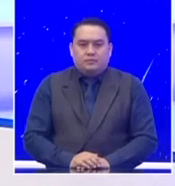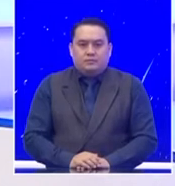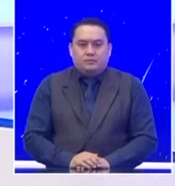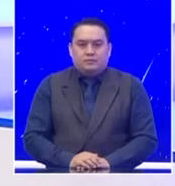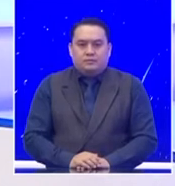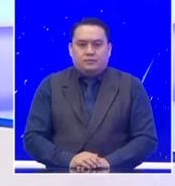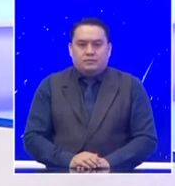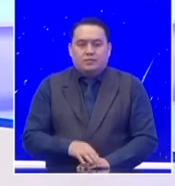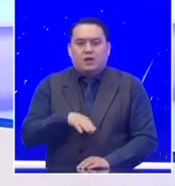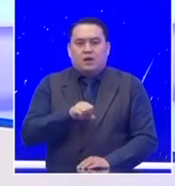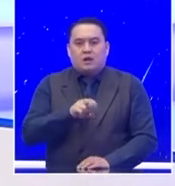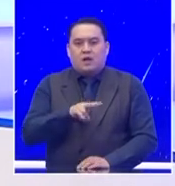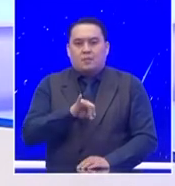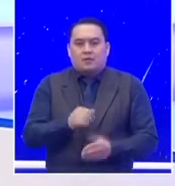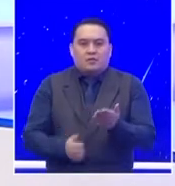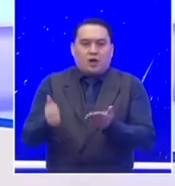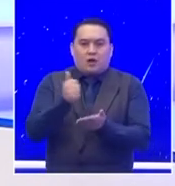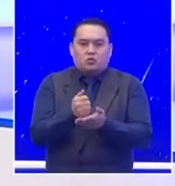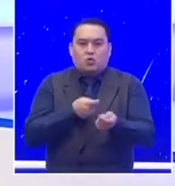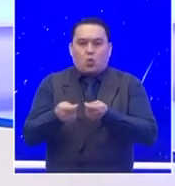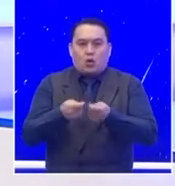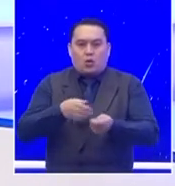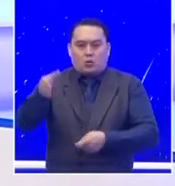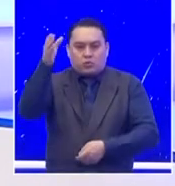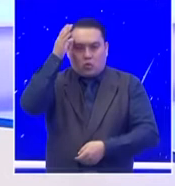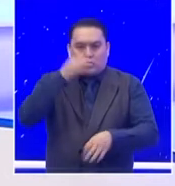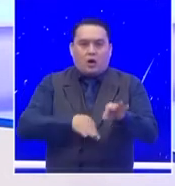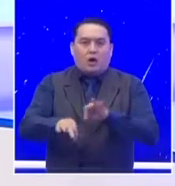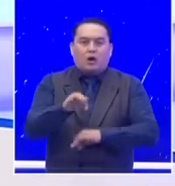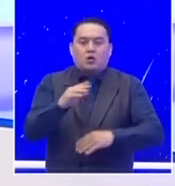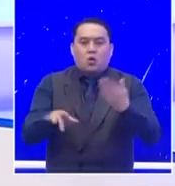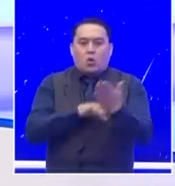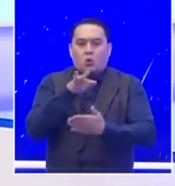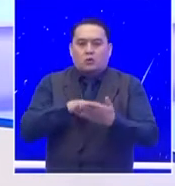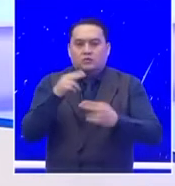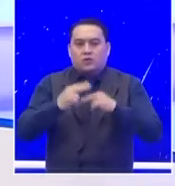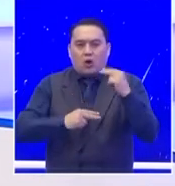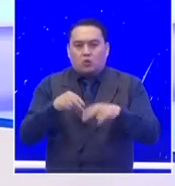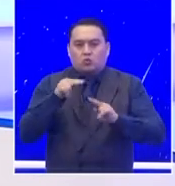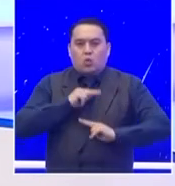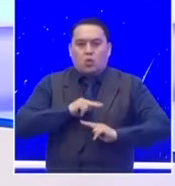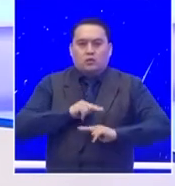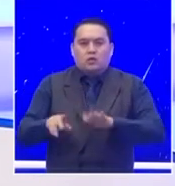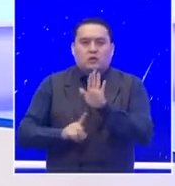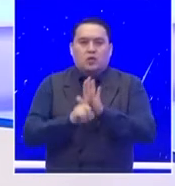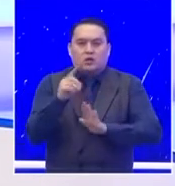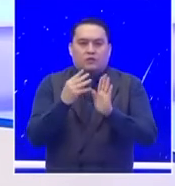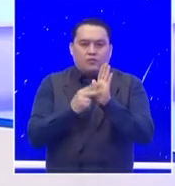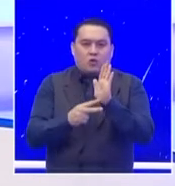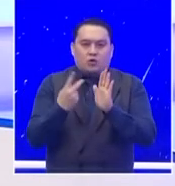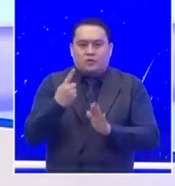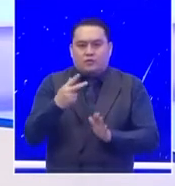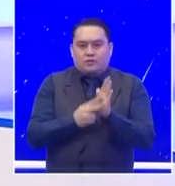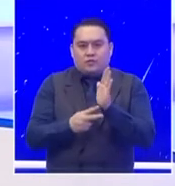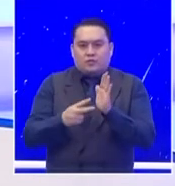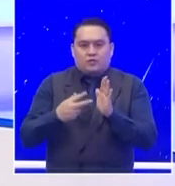Тангирберген Даркембаев назначен руководителем областного управления архитектурой и градостроительства. Трудовую деятельность начал в